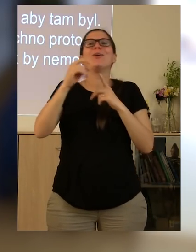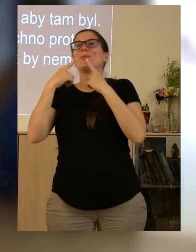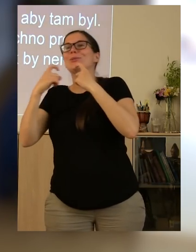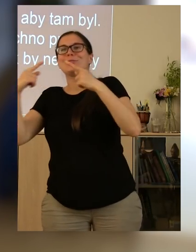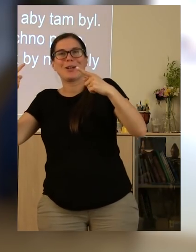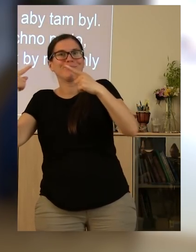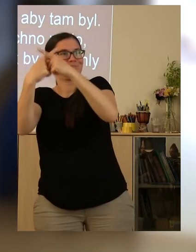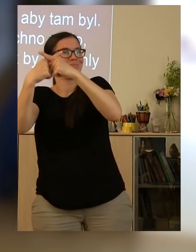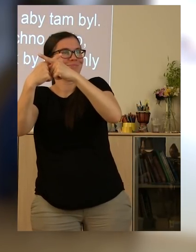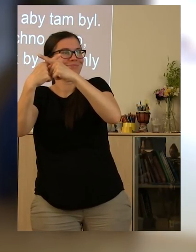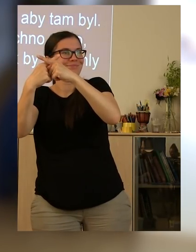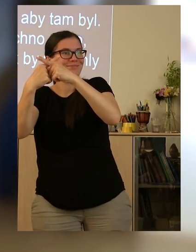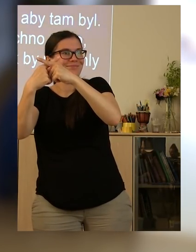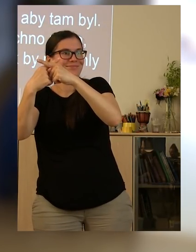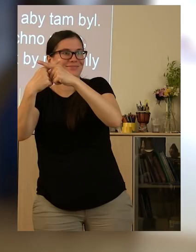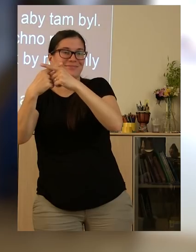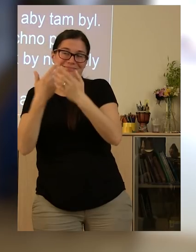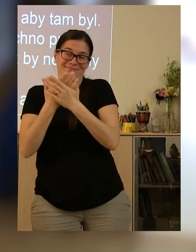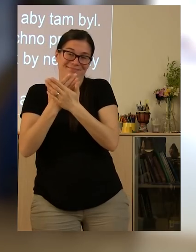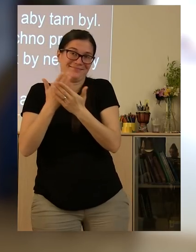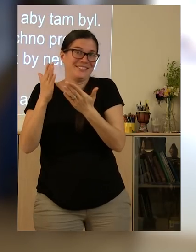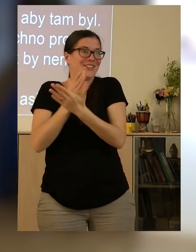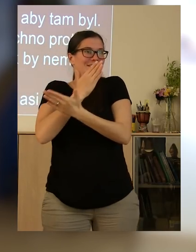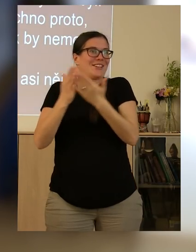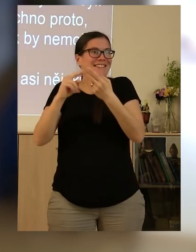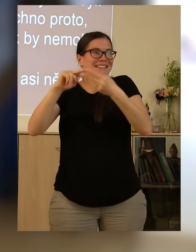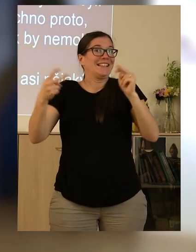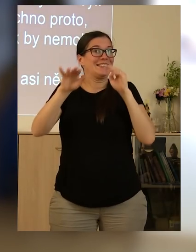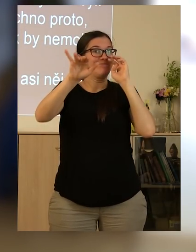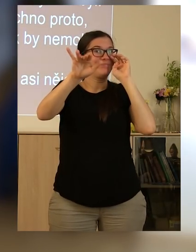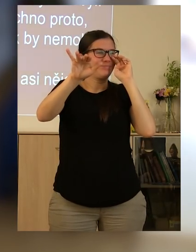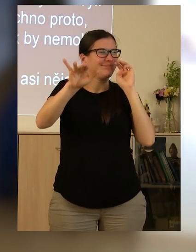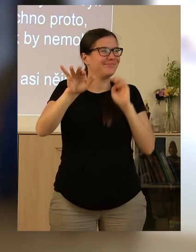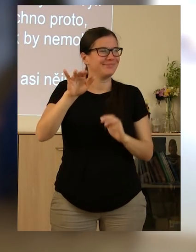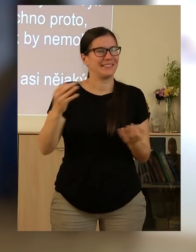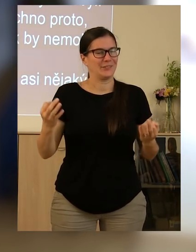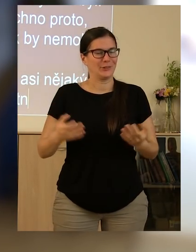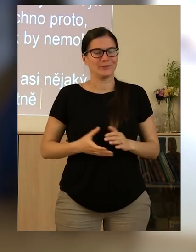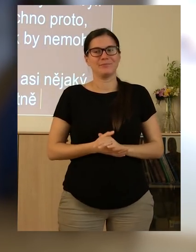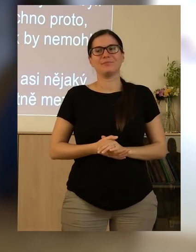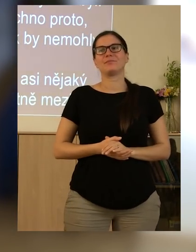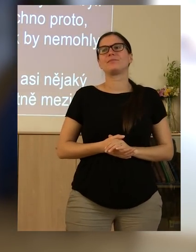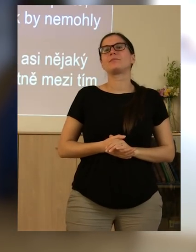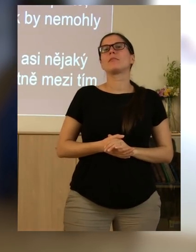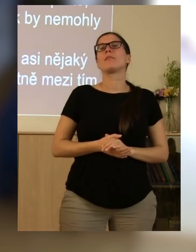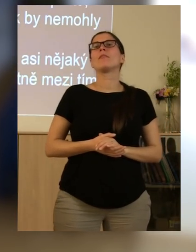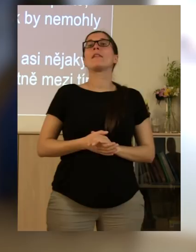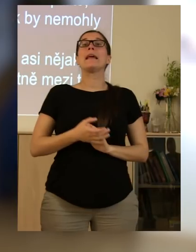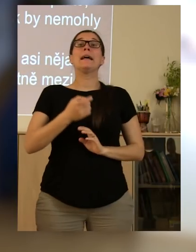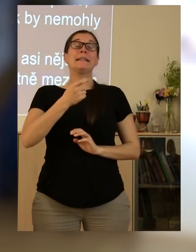Takže mezi tím bude asi nějaký rozdíl, že jo? Evidentně mezi tím bude nějaký rozdíl. Slovo